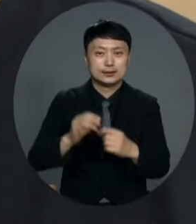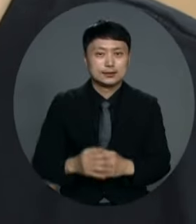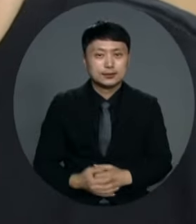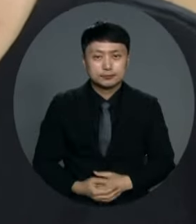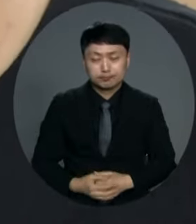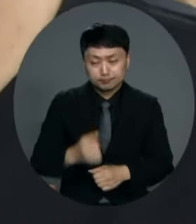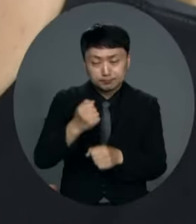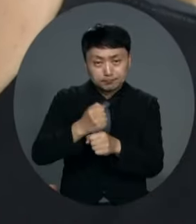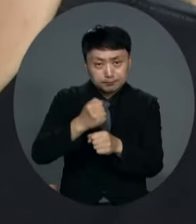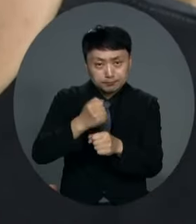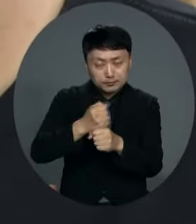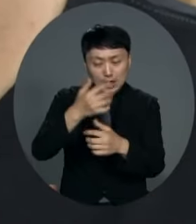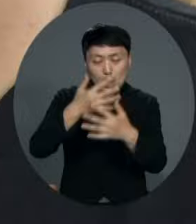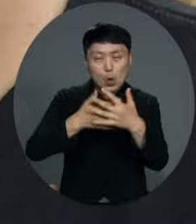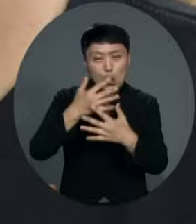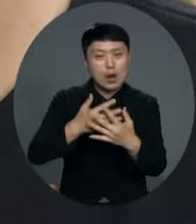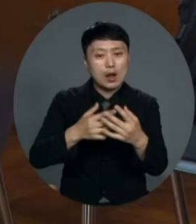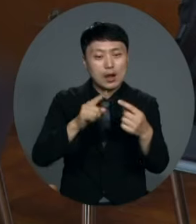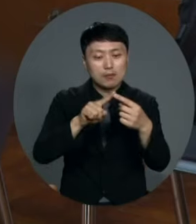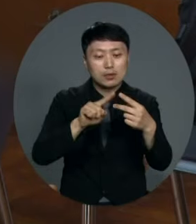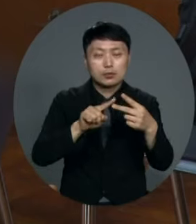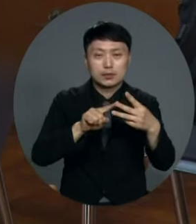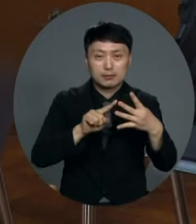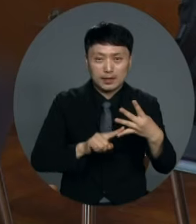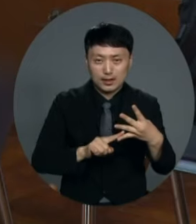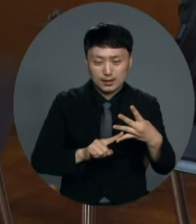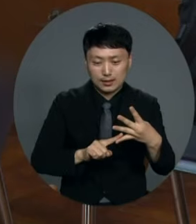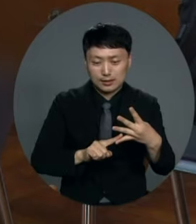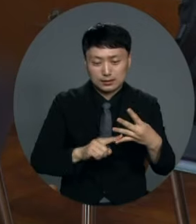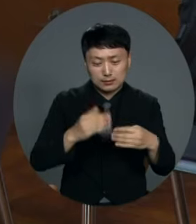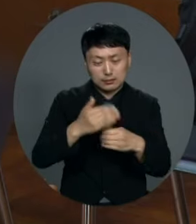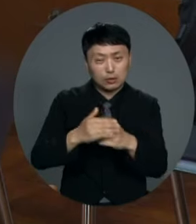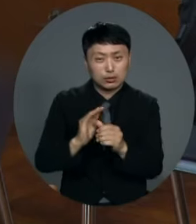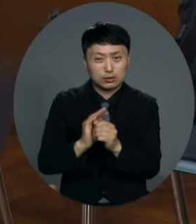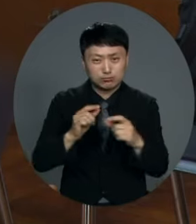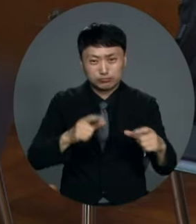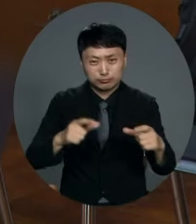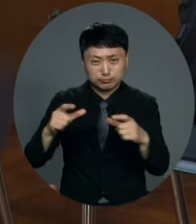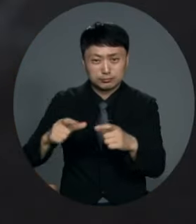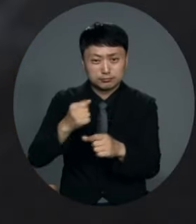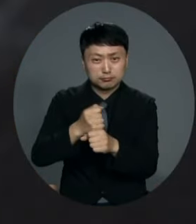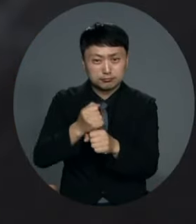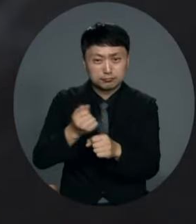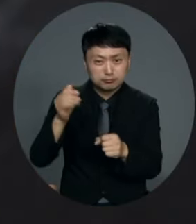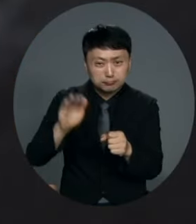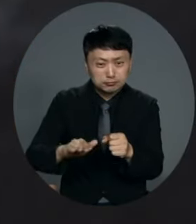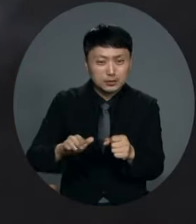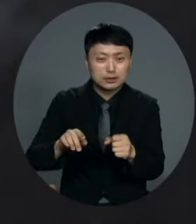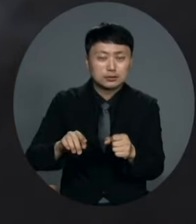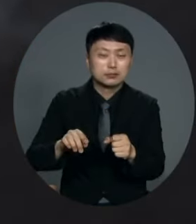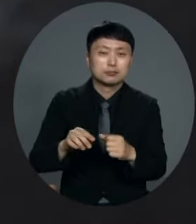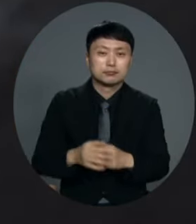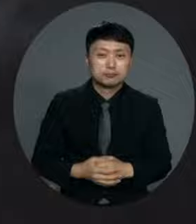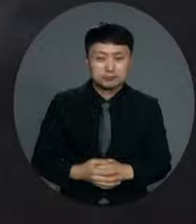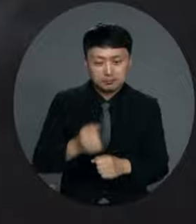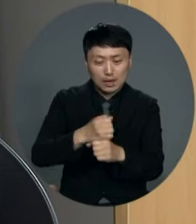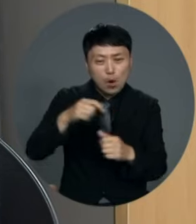지금까지 만든 단편 영화 4편도 모두 지역에서 만들었지만 제작 여건은 더 나빠지고 있다고